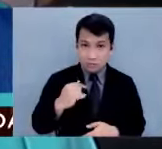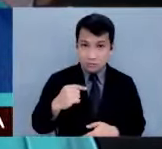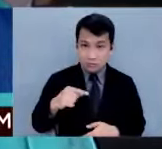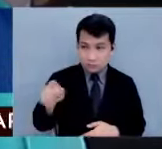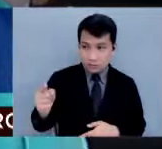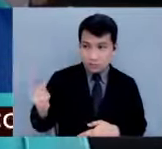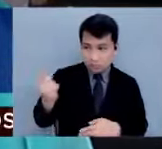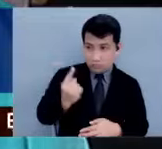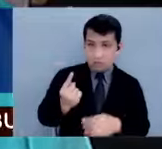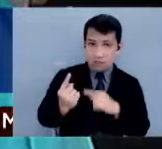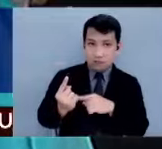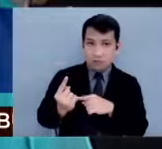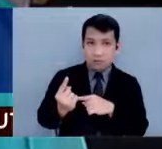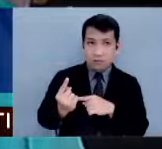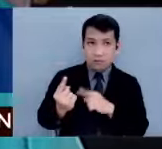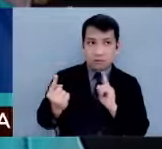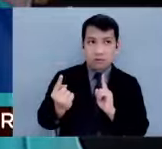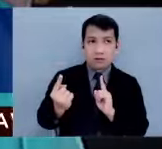siya, hanggat